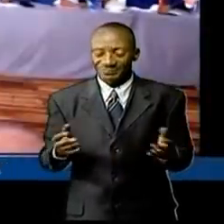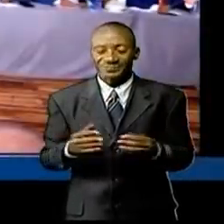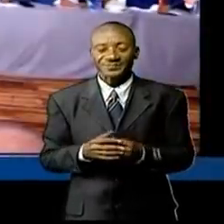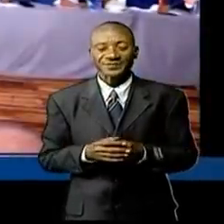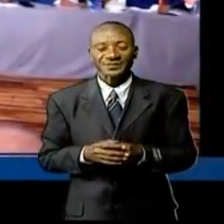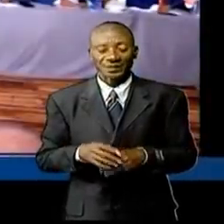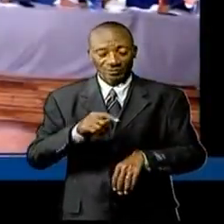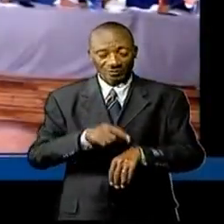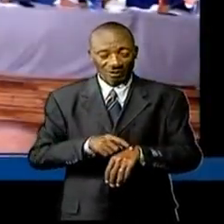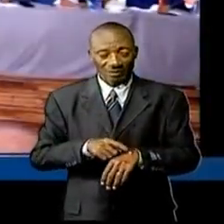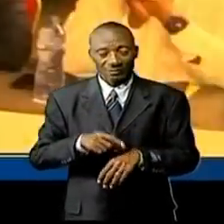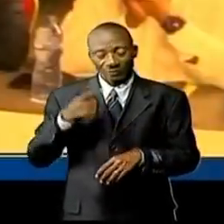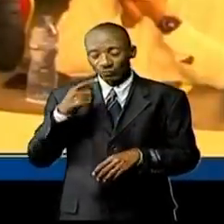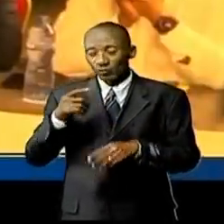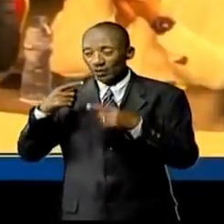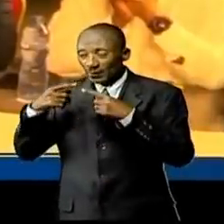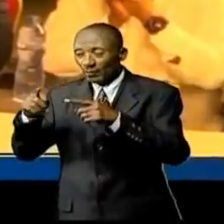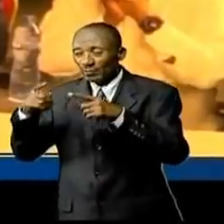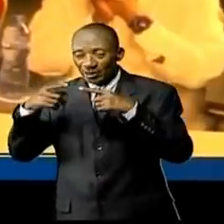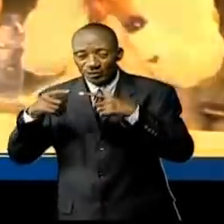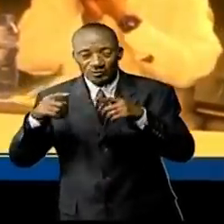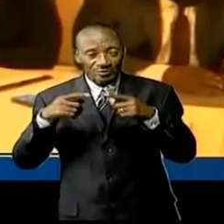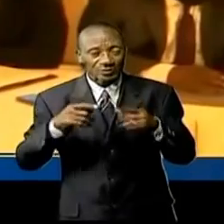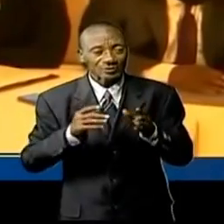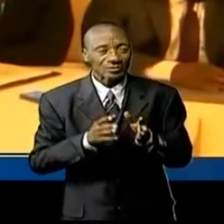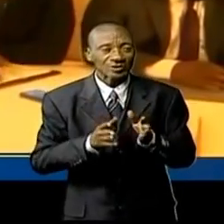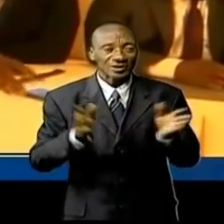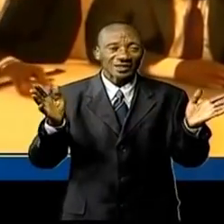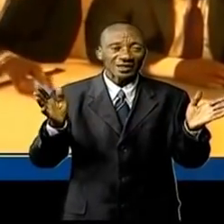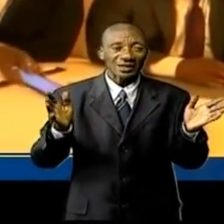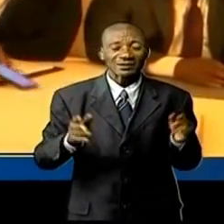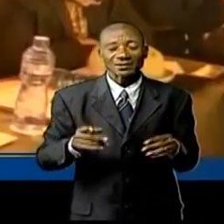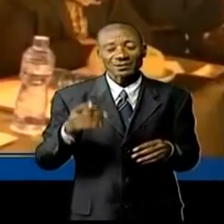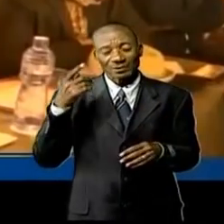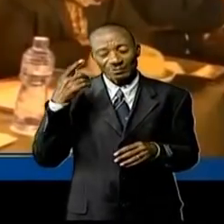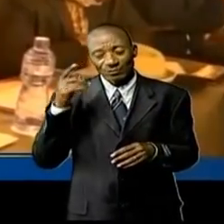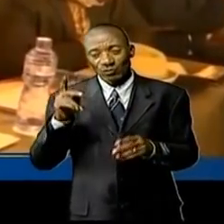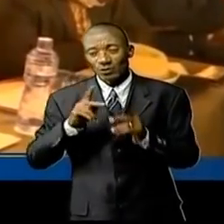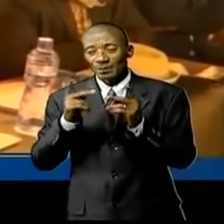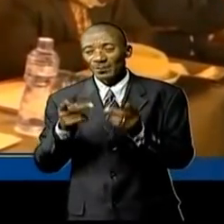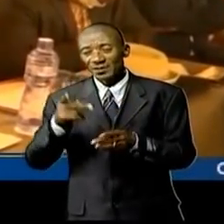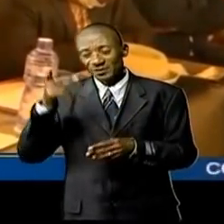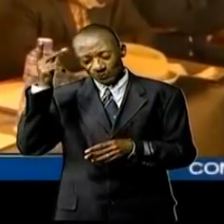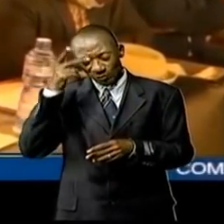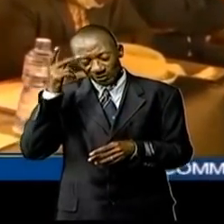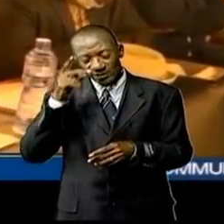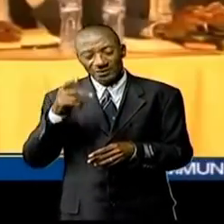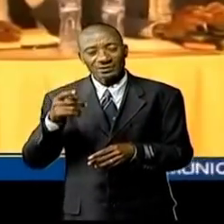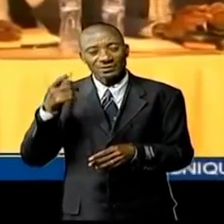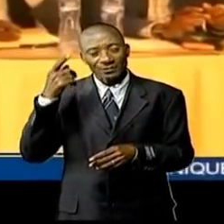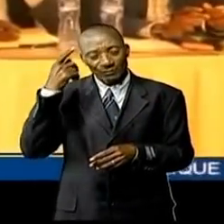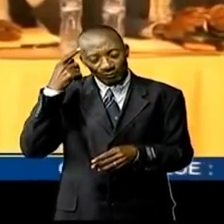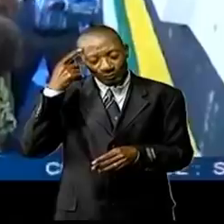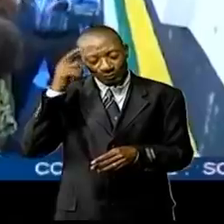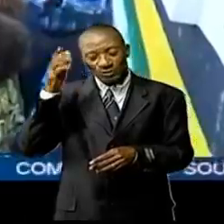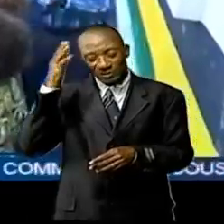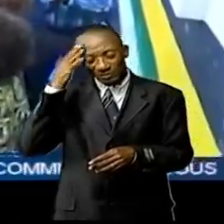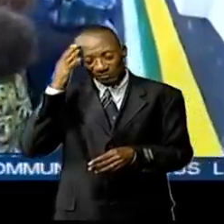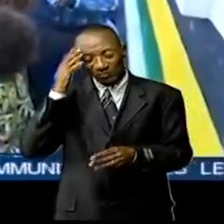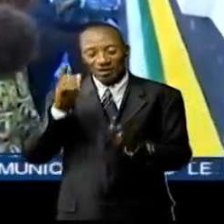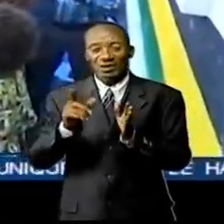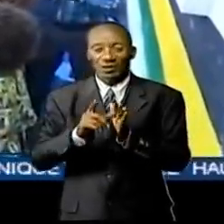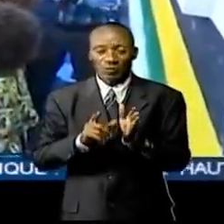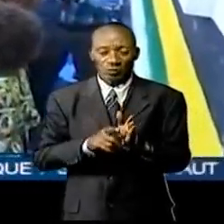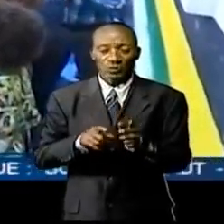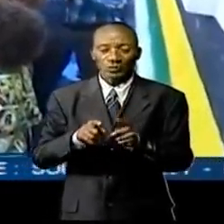la mobilisation générale pour appeler les partisans et sympathisants de l'Union sacrée à plus de loyauté et fidélité. Au Congrès